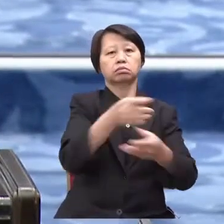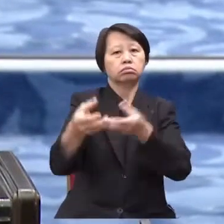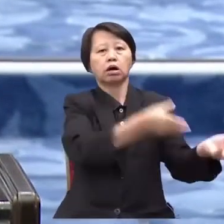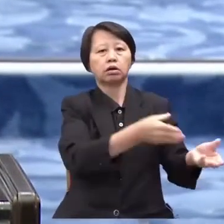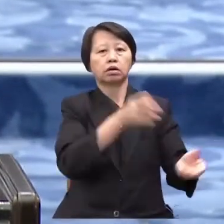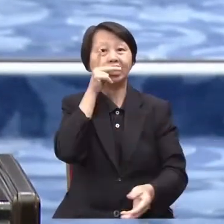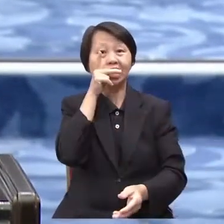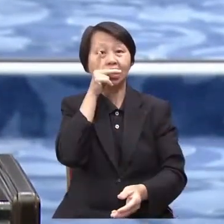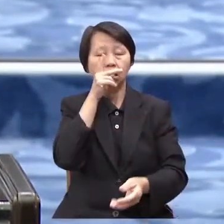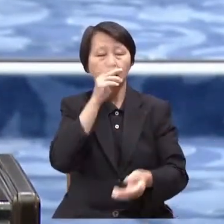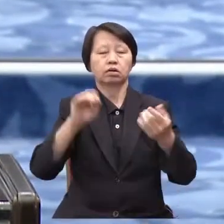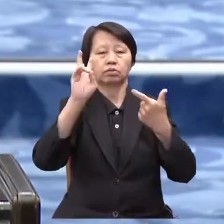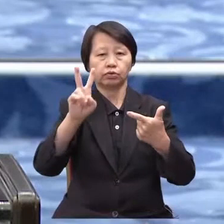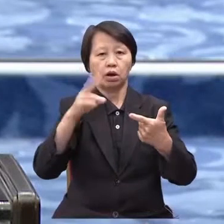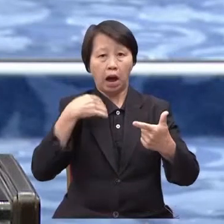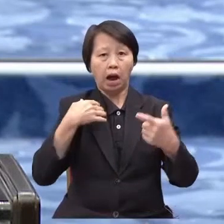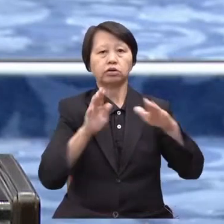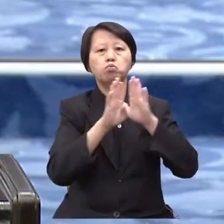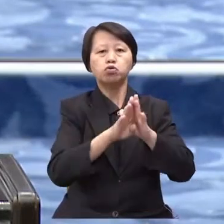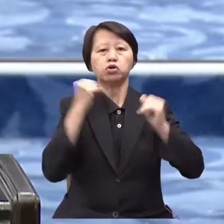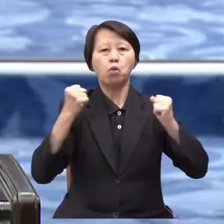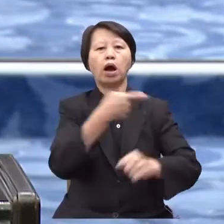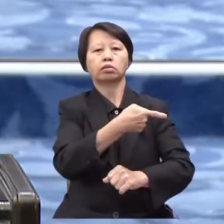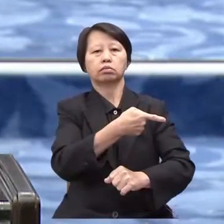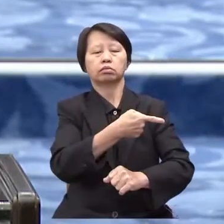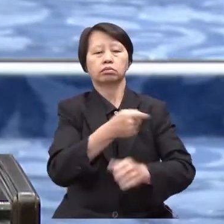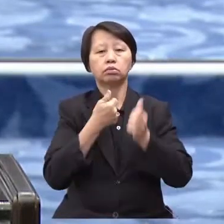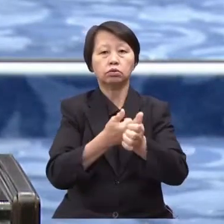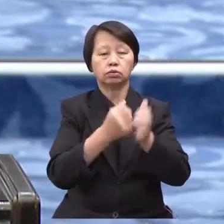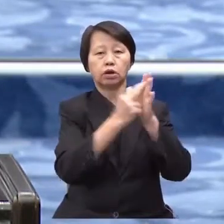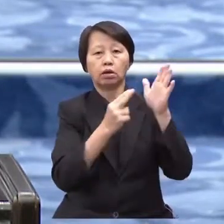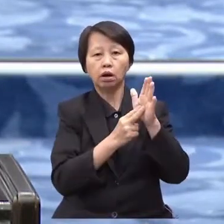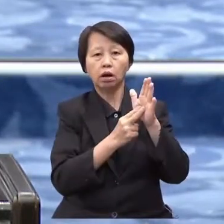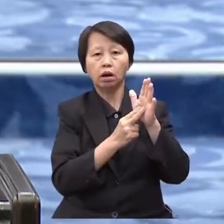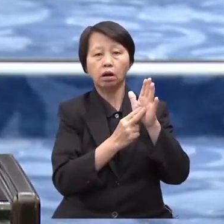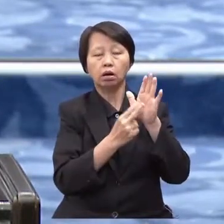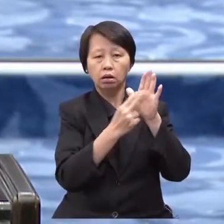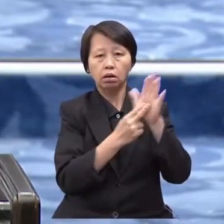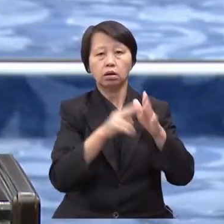dan kedua menyatakan ada asas yang Kukuh ikut undang-undang adalah